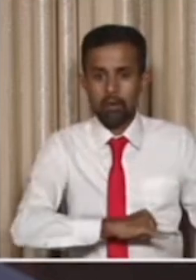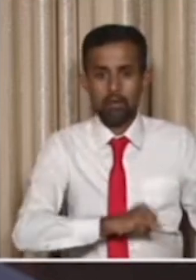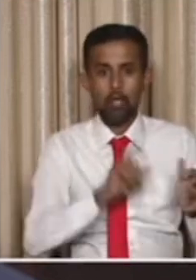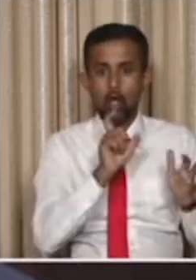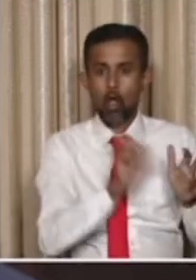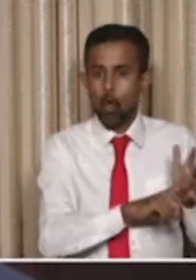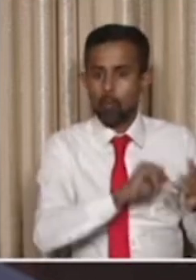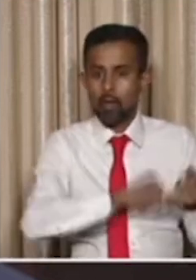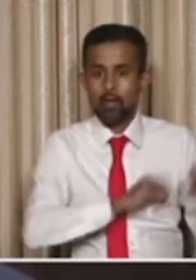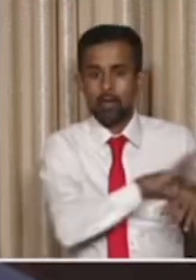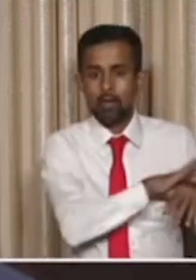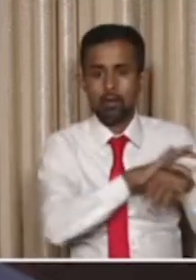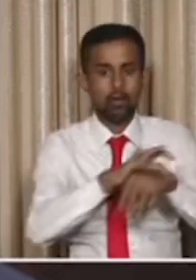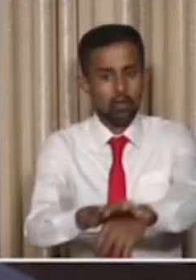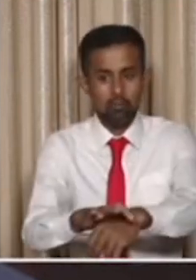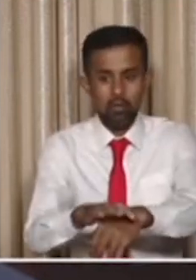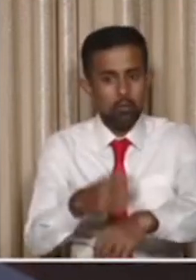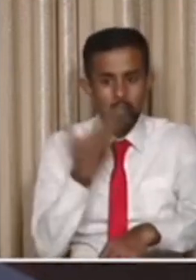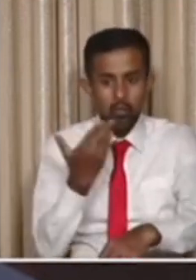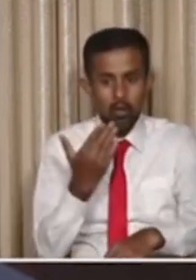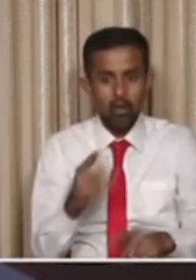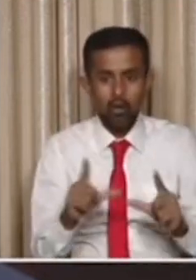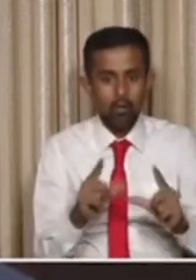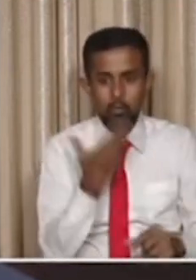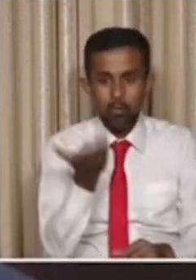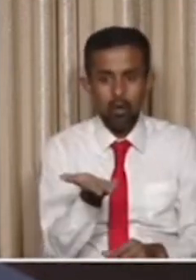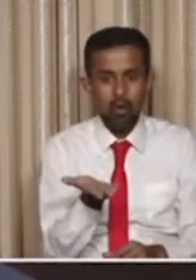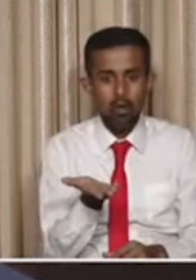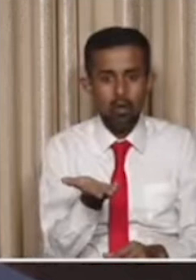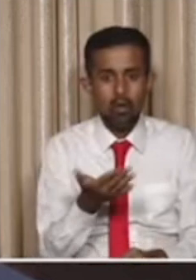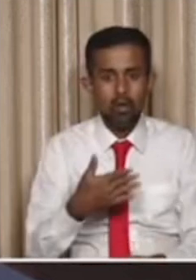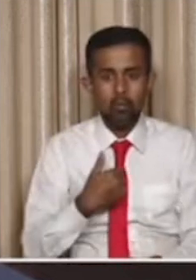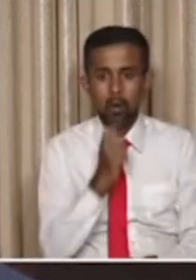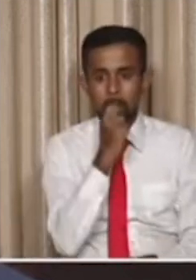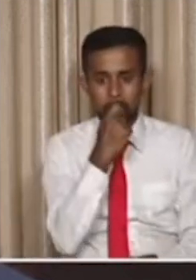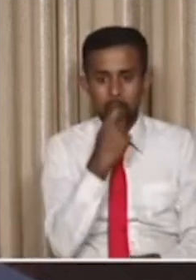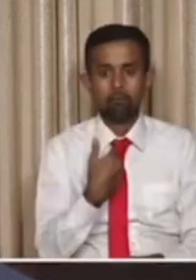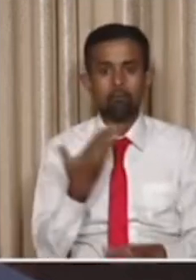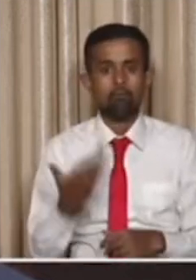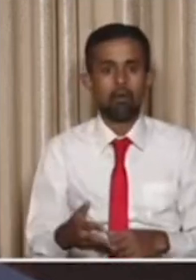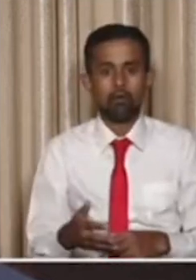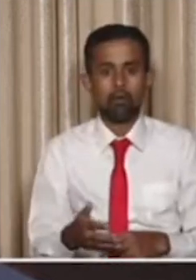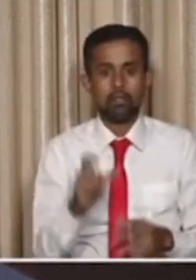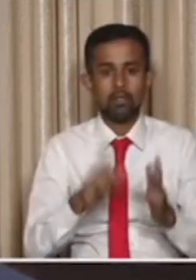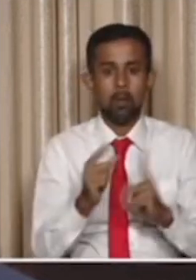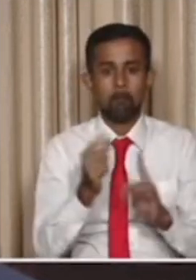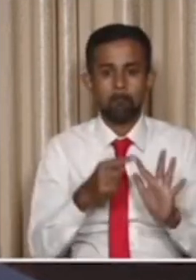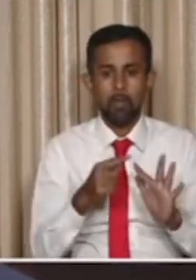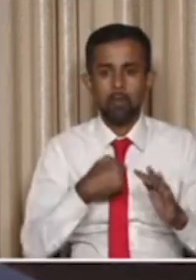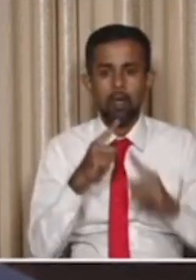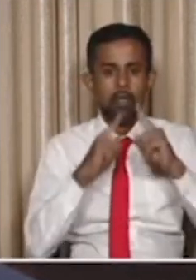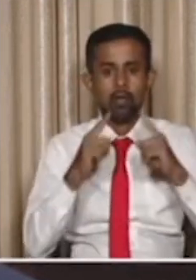Sambandhi karna lekam margana consultative committee sultanda. Avasari thiyenoda. Mage kata wahala thiyenne. Koop eke mata kata karanna